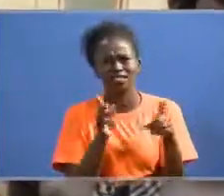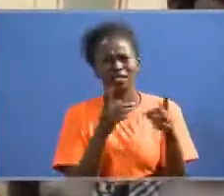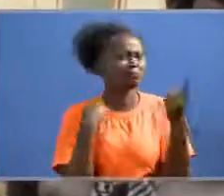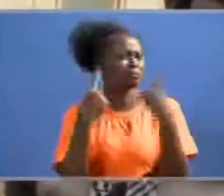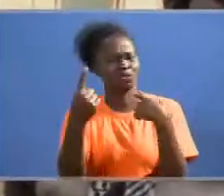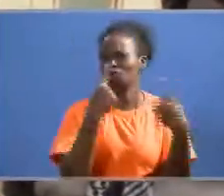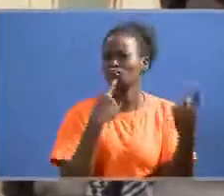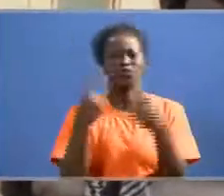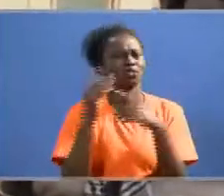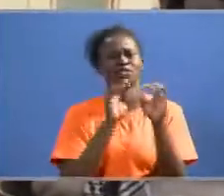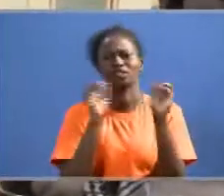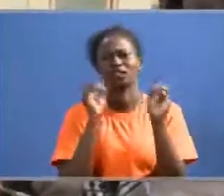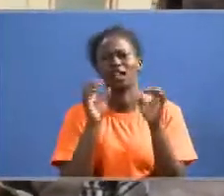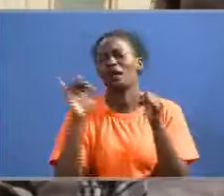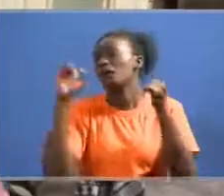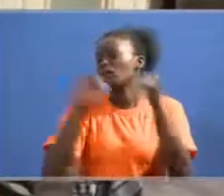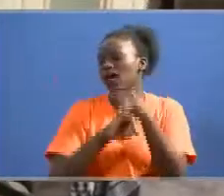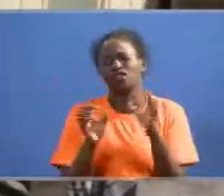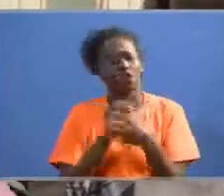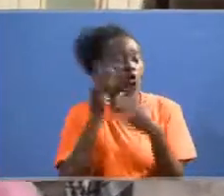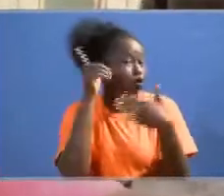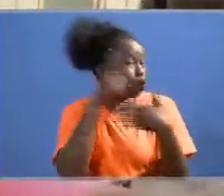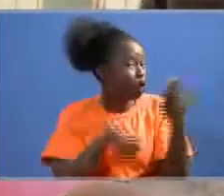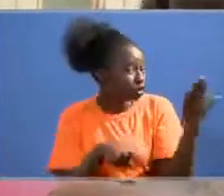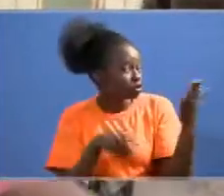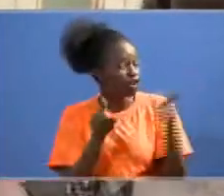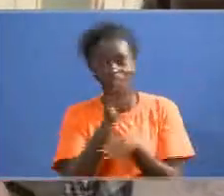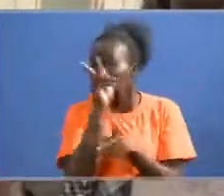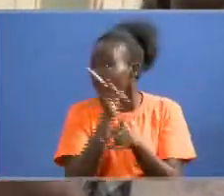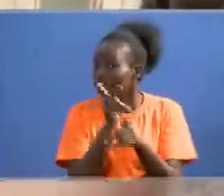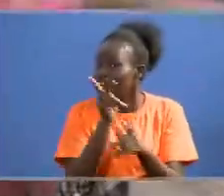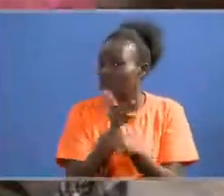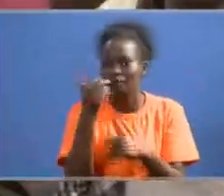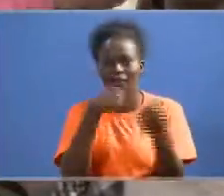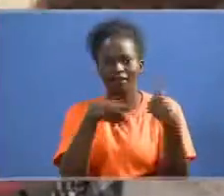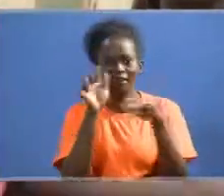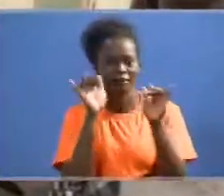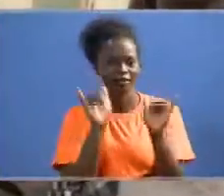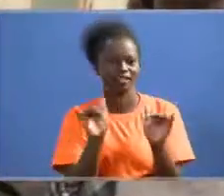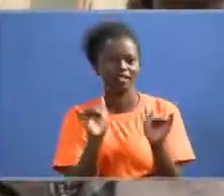Mimi nashindwa ni kuolewa ama ni nini, ama ni kuwekwa, nikunje niambiwe niende.